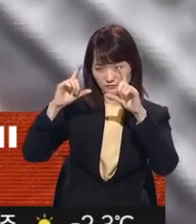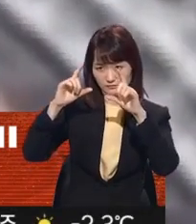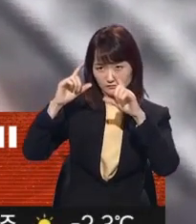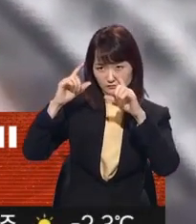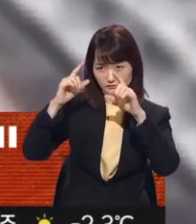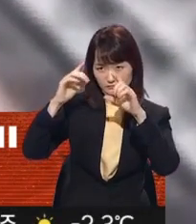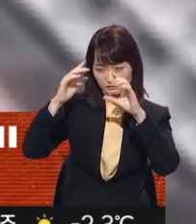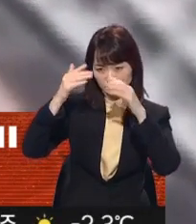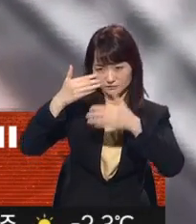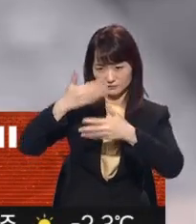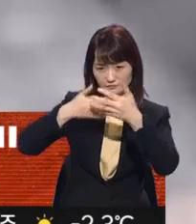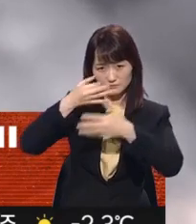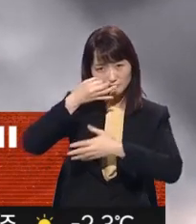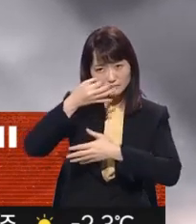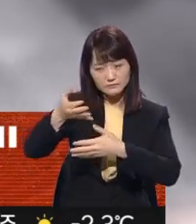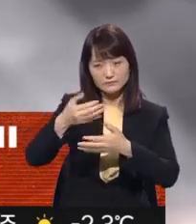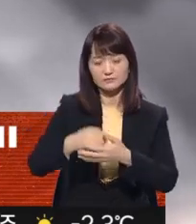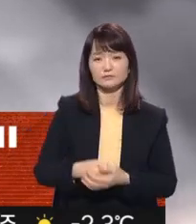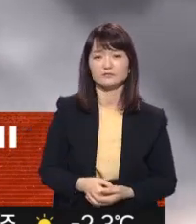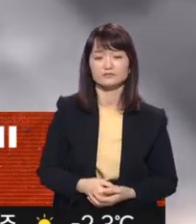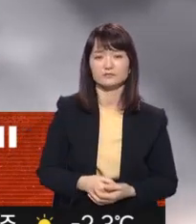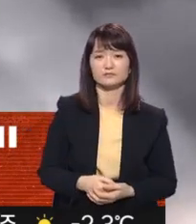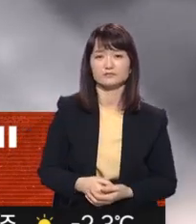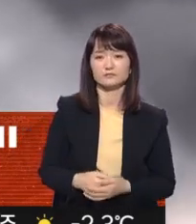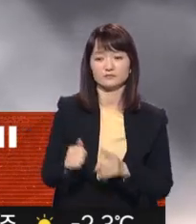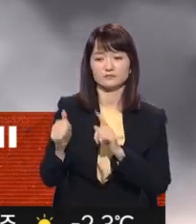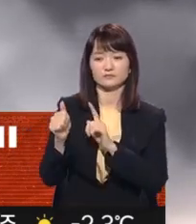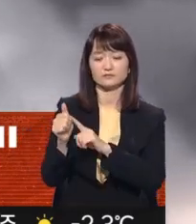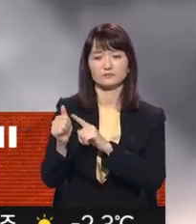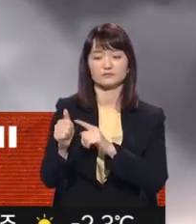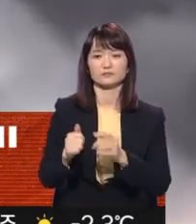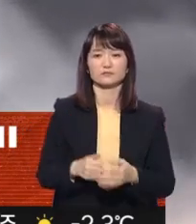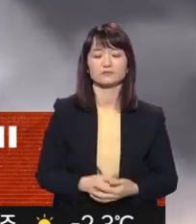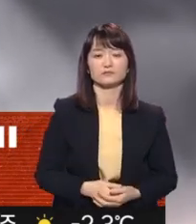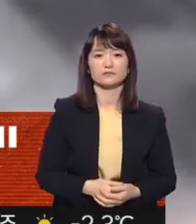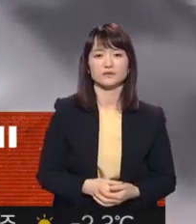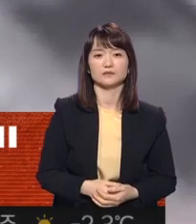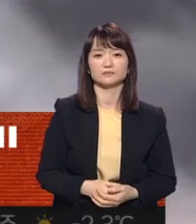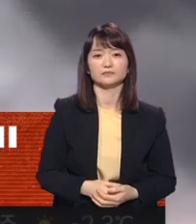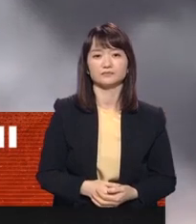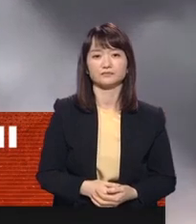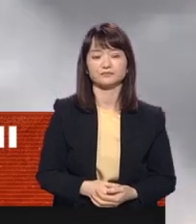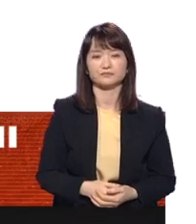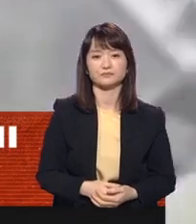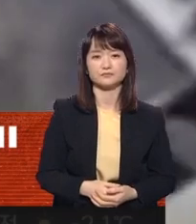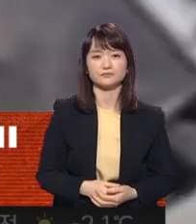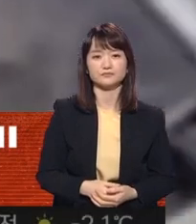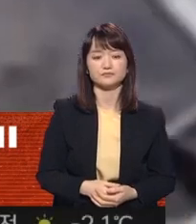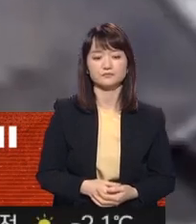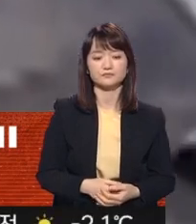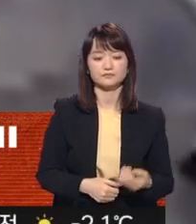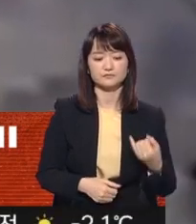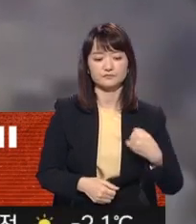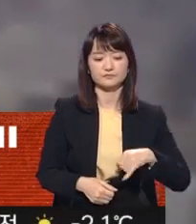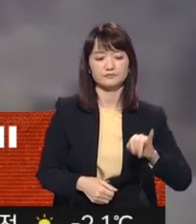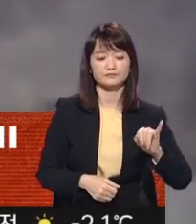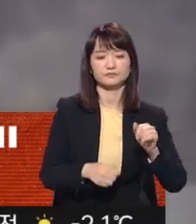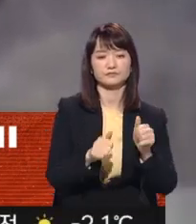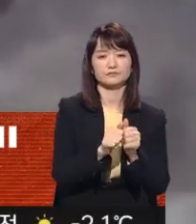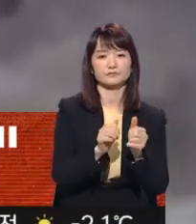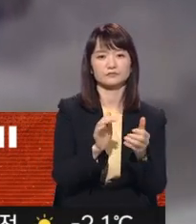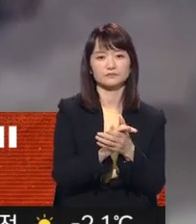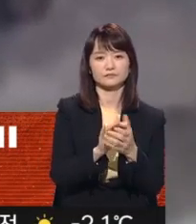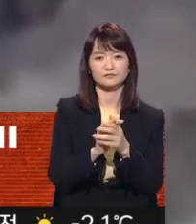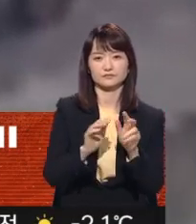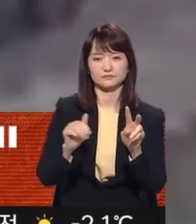상황에서 여기서 거치는 것이 아니라 조폭을 풀어 딸과 딸의 남자친구를 쫓아다니겠다라고 이야기를 하면서 참 입에 담기 어려운